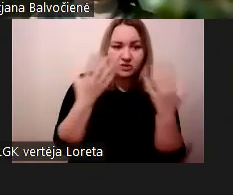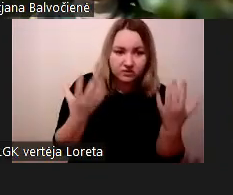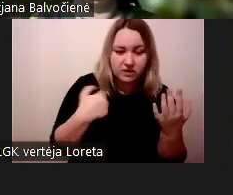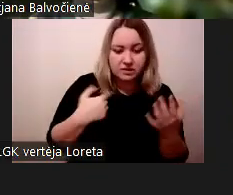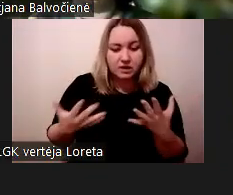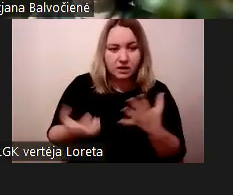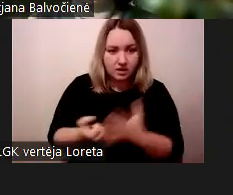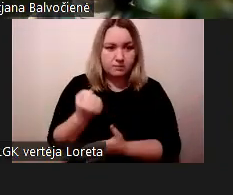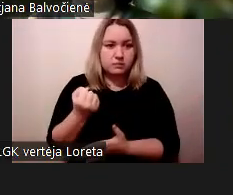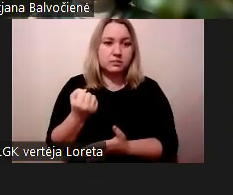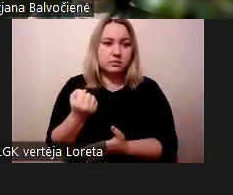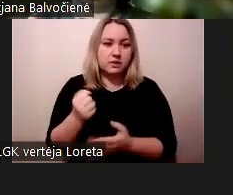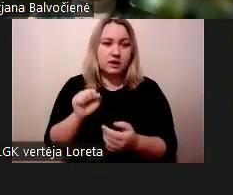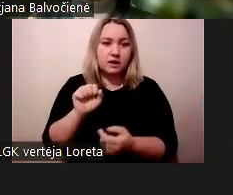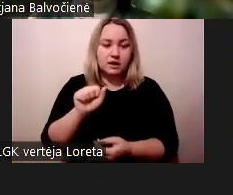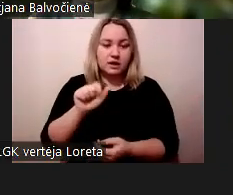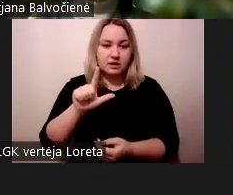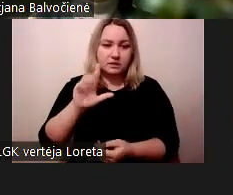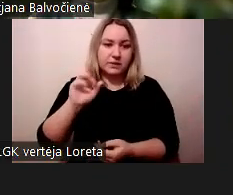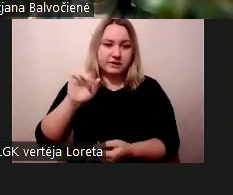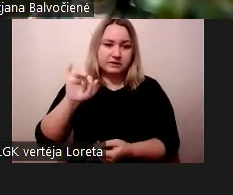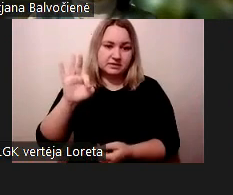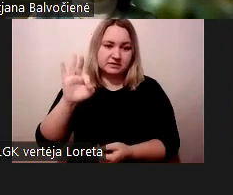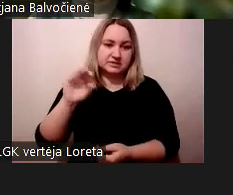tokią Alberto Einšteino mintį.